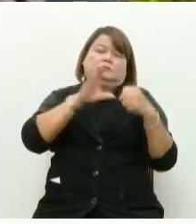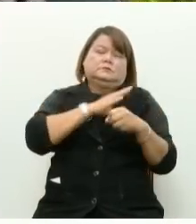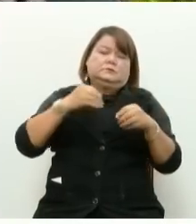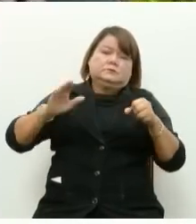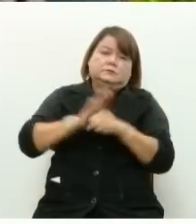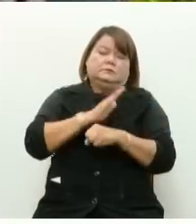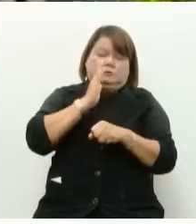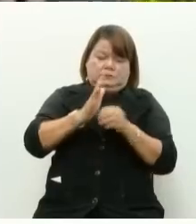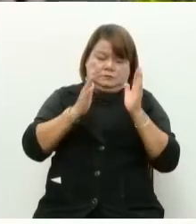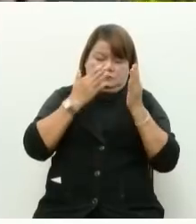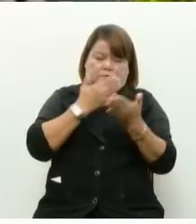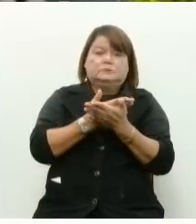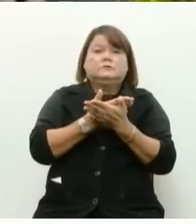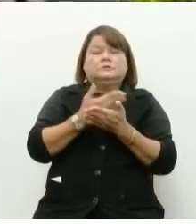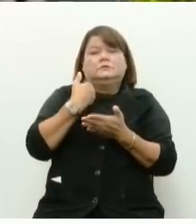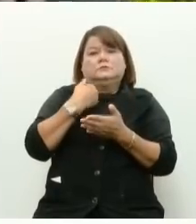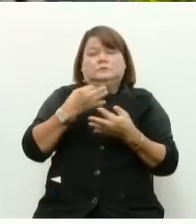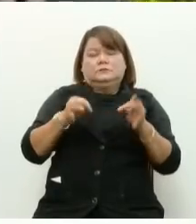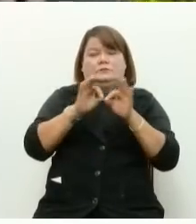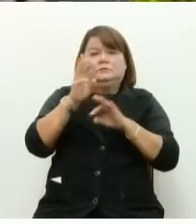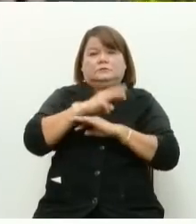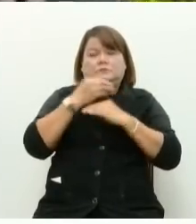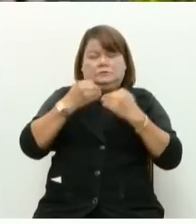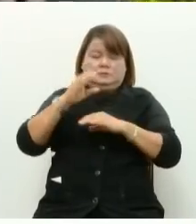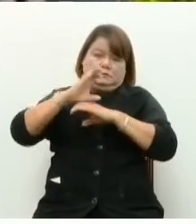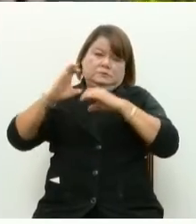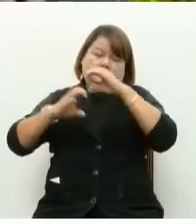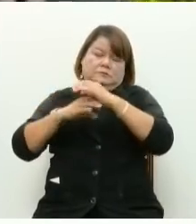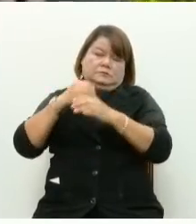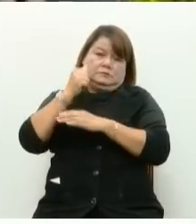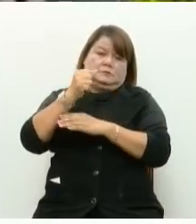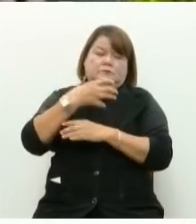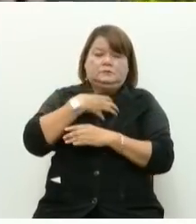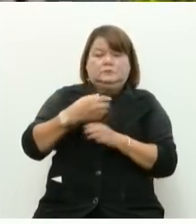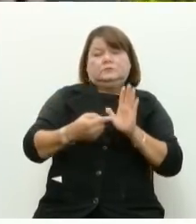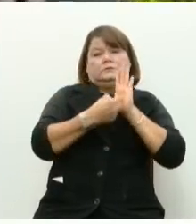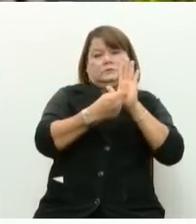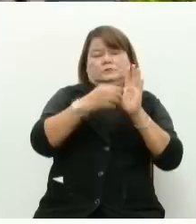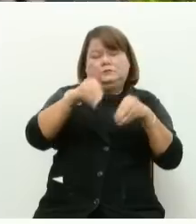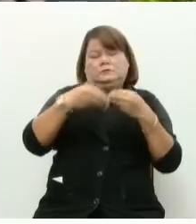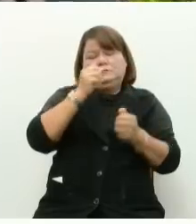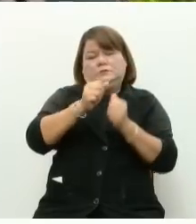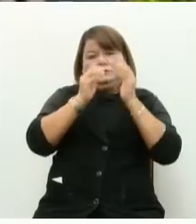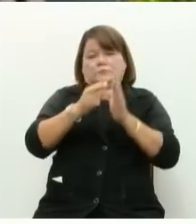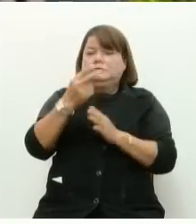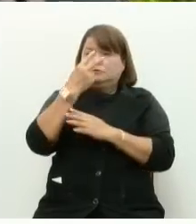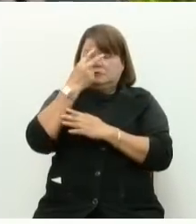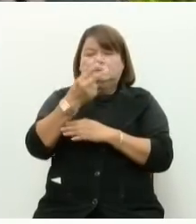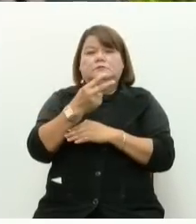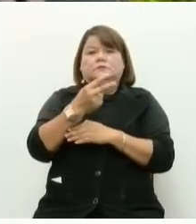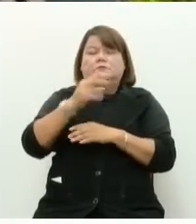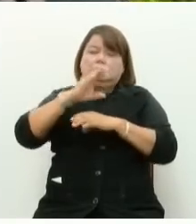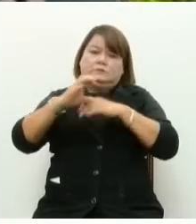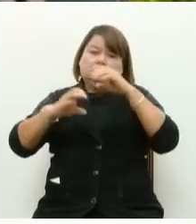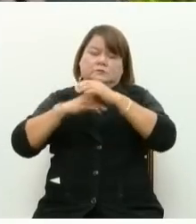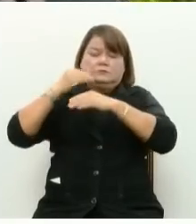ดีและสิ่งที่สำคัญในวันนี้เรามีโครงการดีๆที่เราต้องการนำเสนอให้ทุกท่านได้รับชมนั่นคือโครง